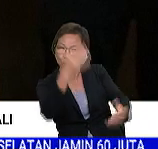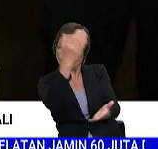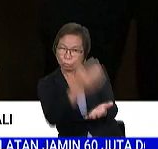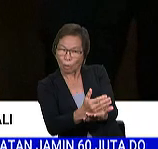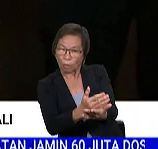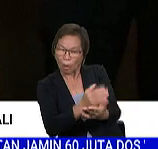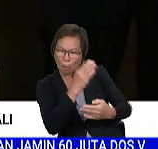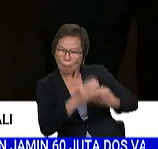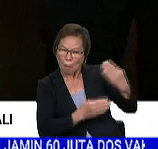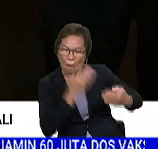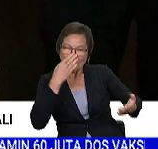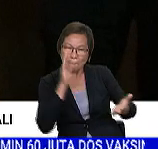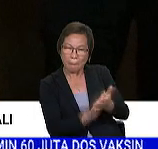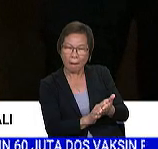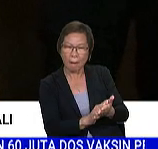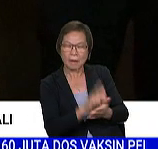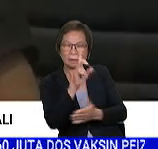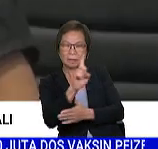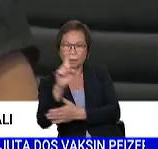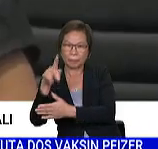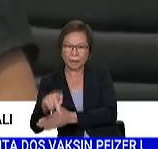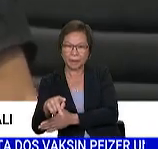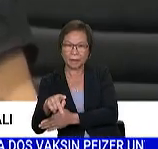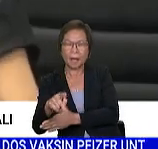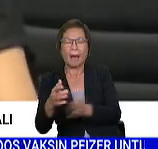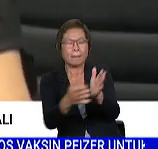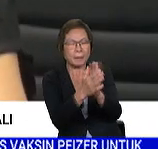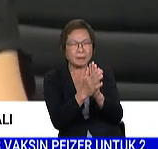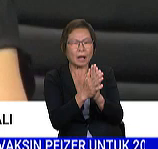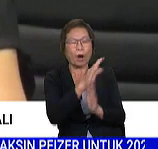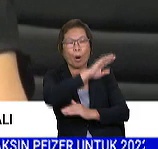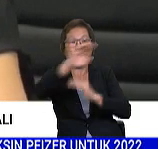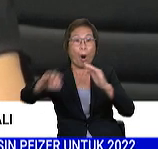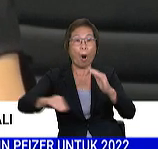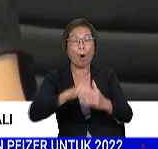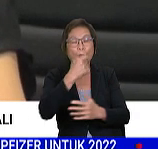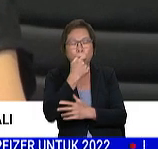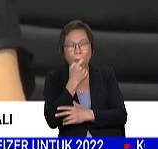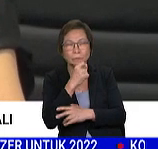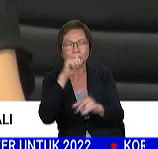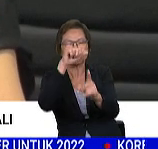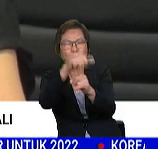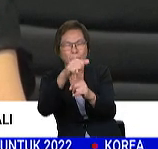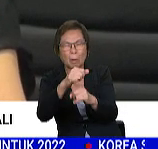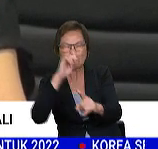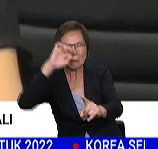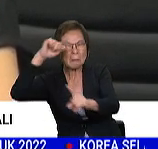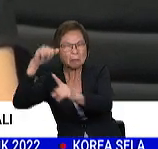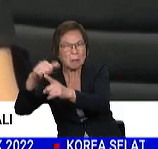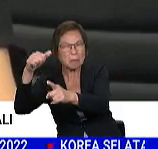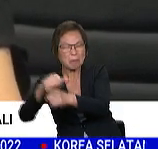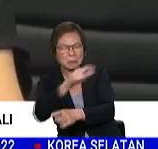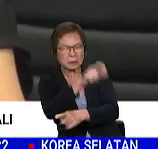menghentikan kelakuan buruknya. Pendakwa raya Fernando Guzo meminta para juri supaya tidak tertipu dengan muslihat suspek